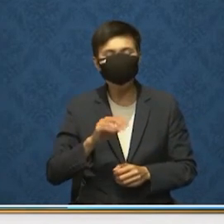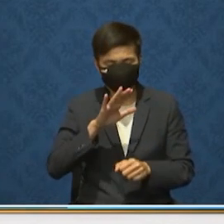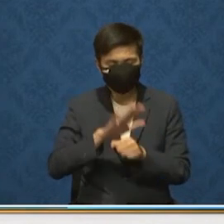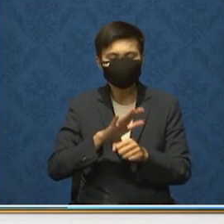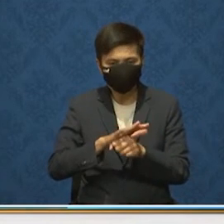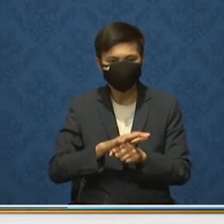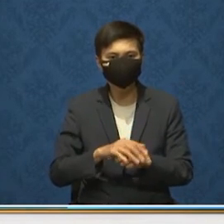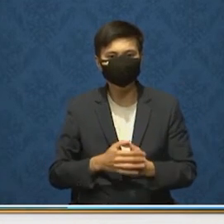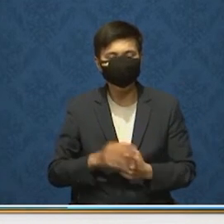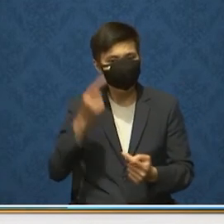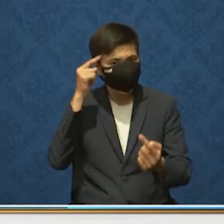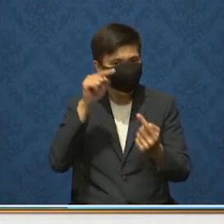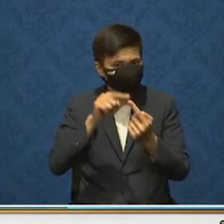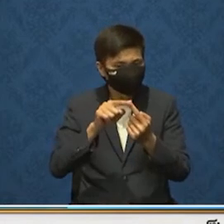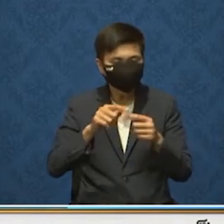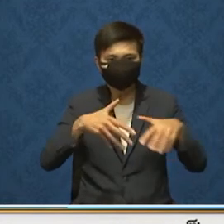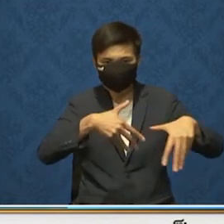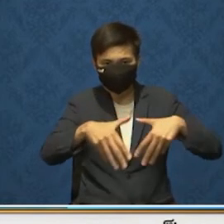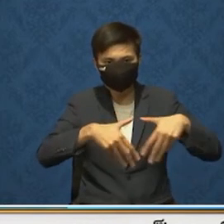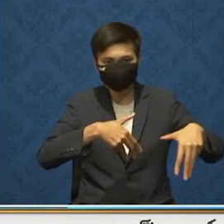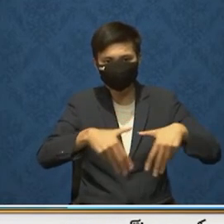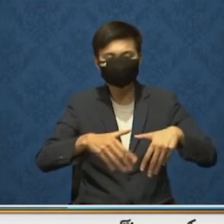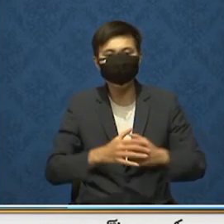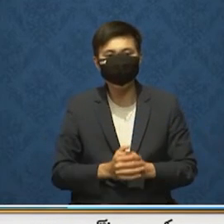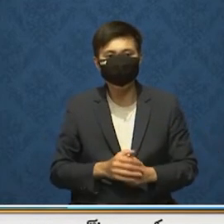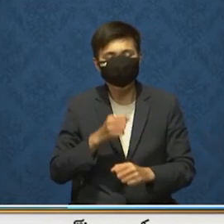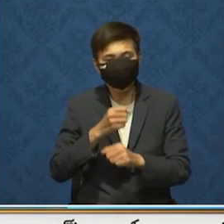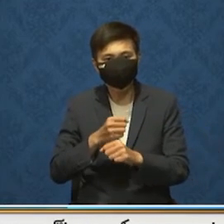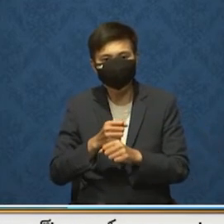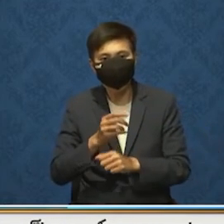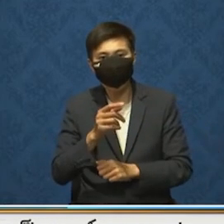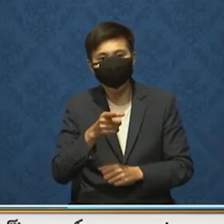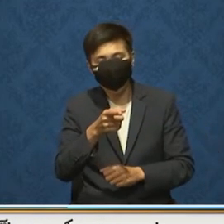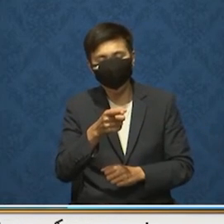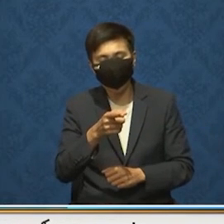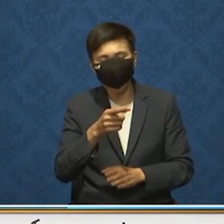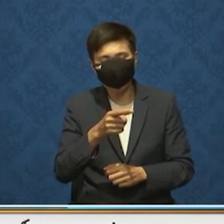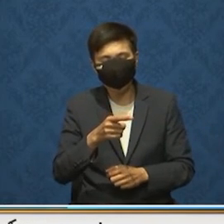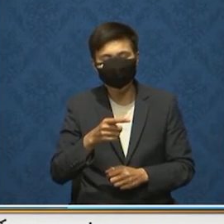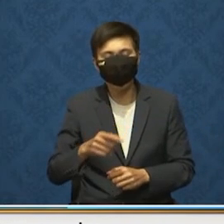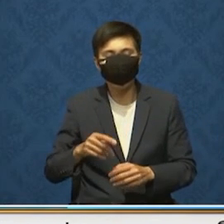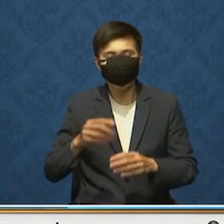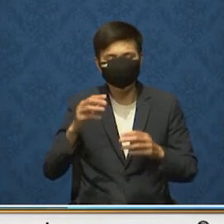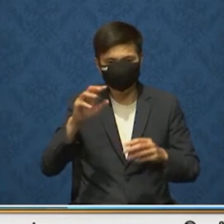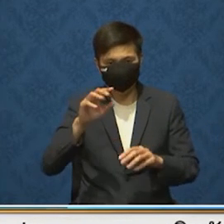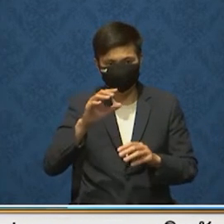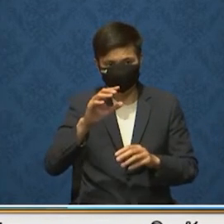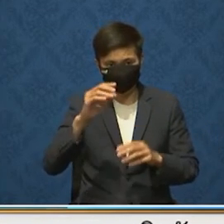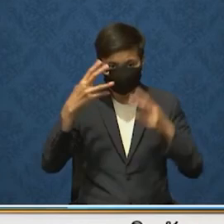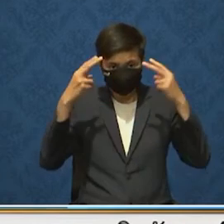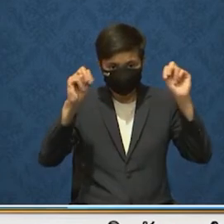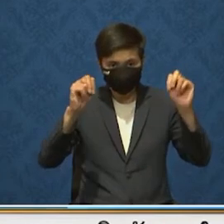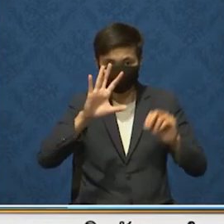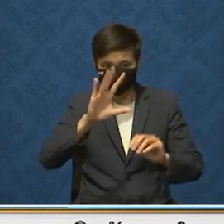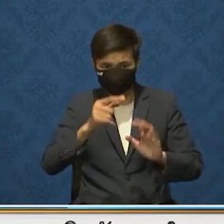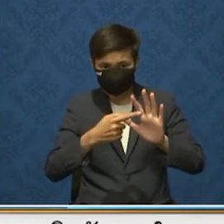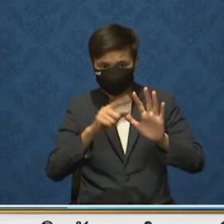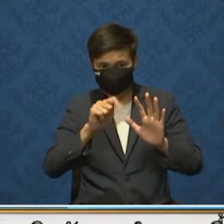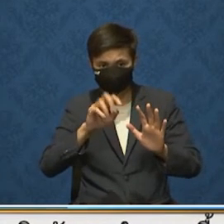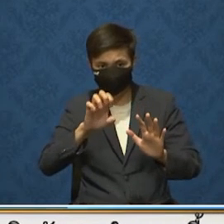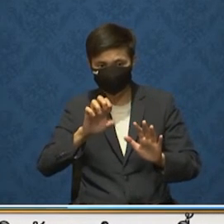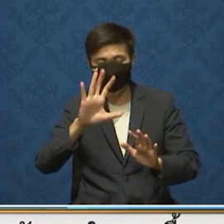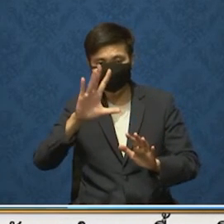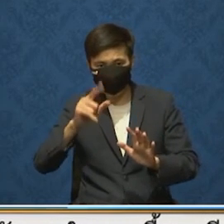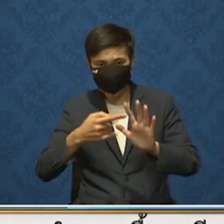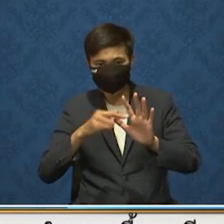้านเมือง แลปชาชนนะครับทําให้ท่านชาดชายได้ดำนงนายตันะครับหลังจากนั้นท่าน